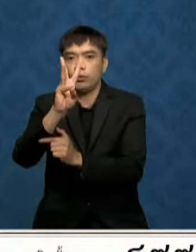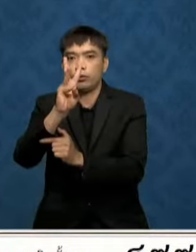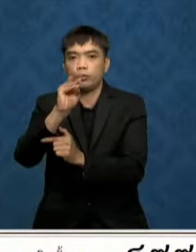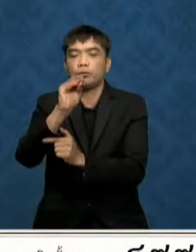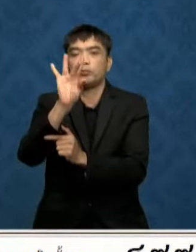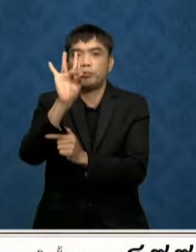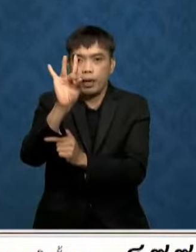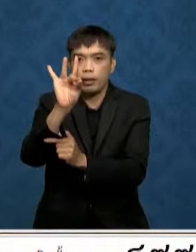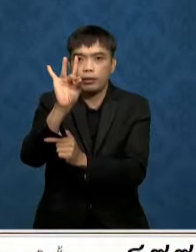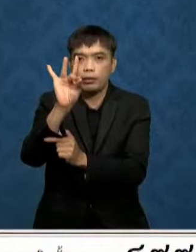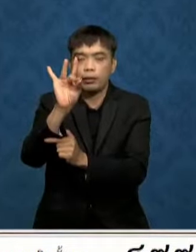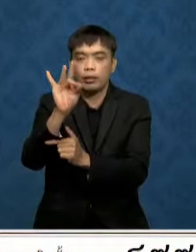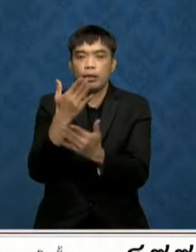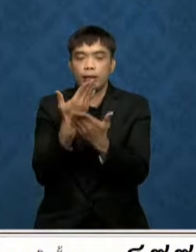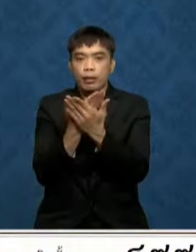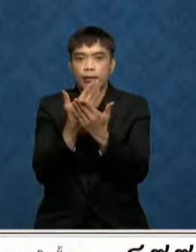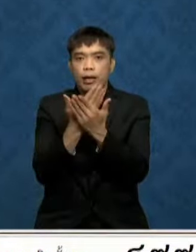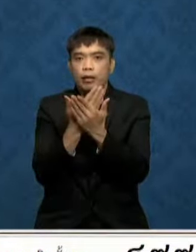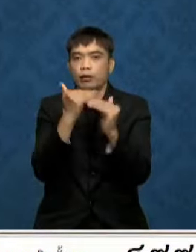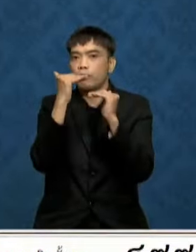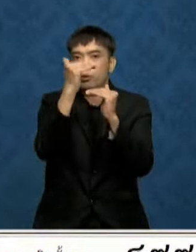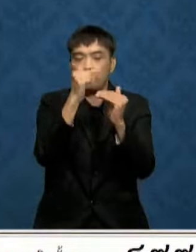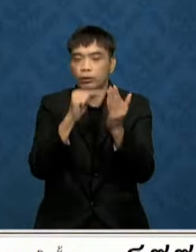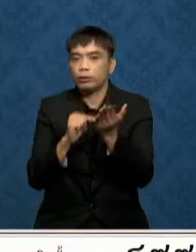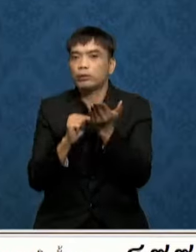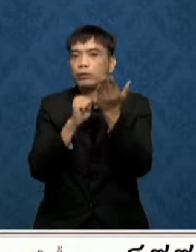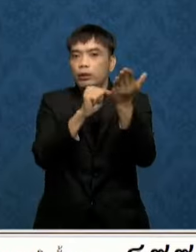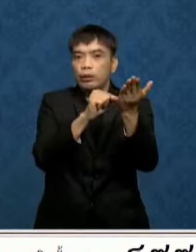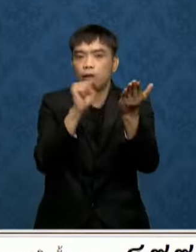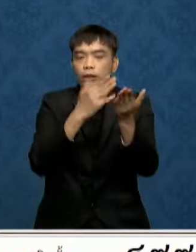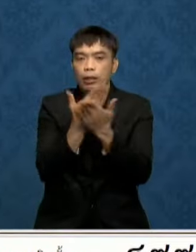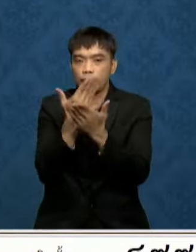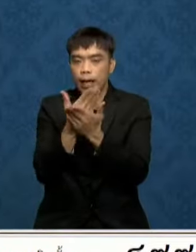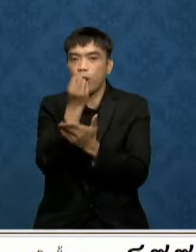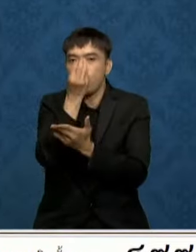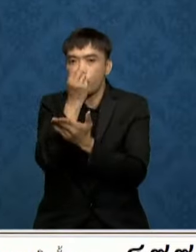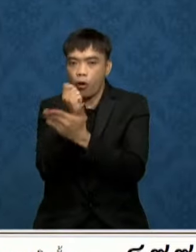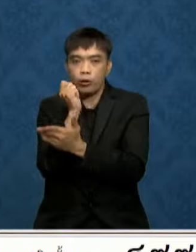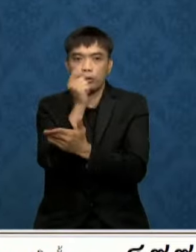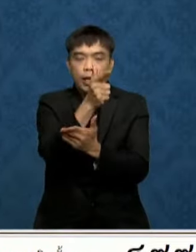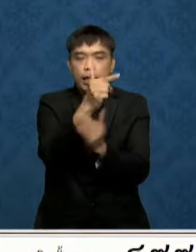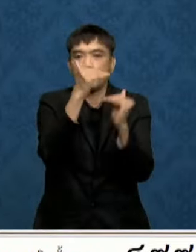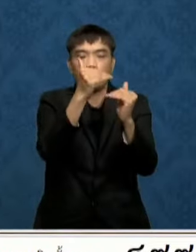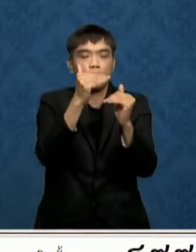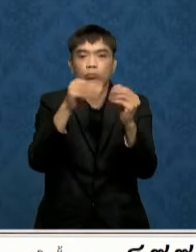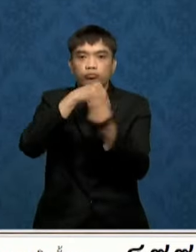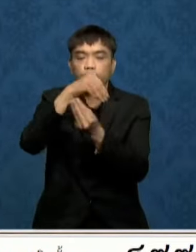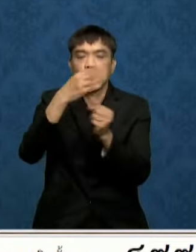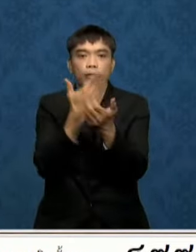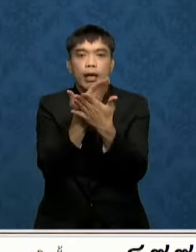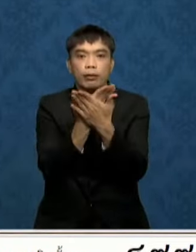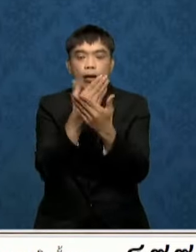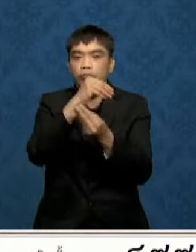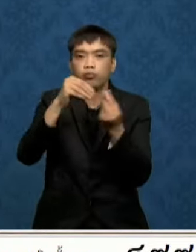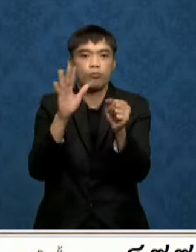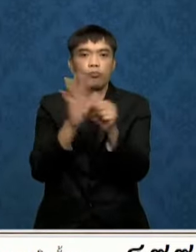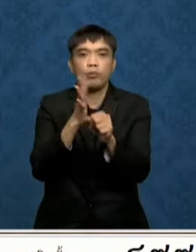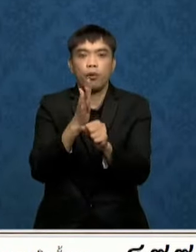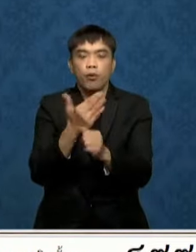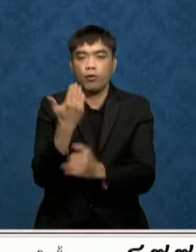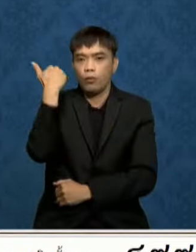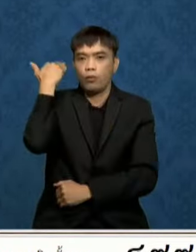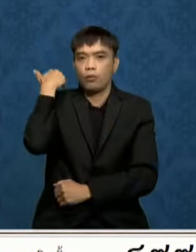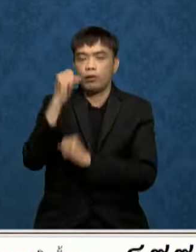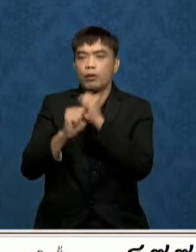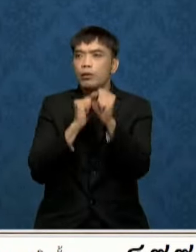ดีอยู่แล้วว่ามีการตั้งงบสำหรับการชำระดอกเบี้ยไว้ไม่พอกับที่ได้ตั้งไว้ทั้งๆที่ปีนี้เนี่ยปีที่แล้วก็ตั้งไว้